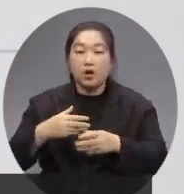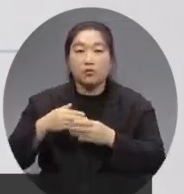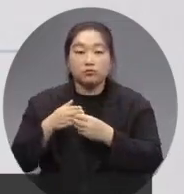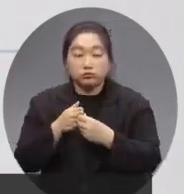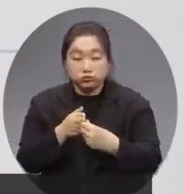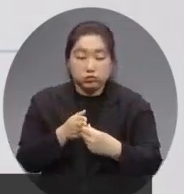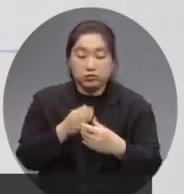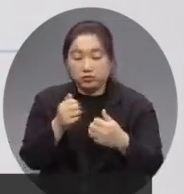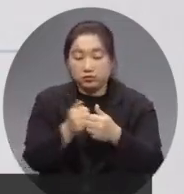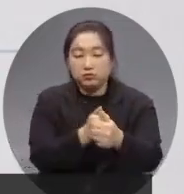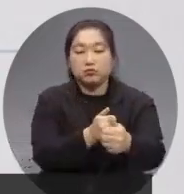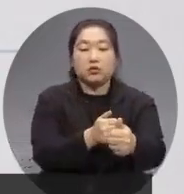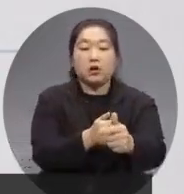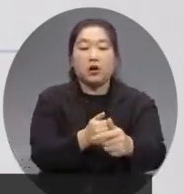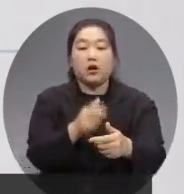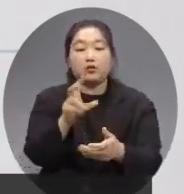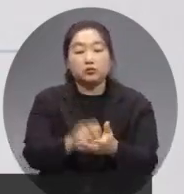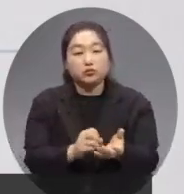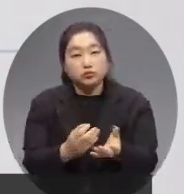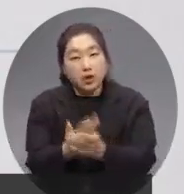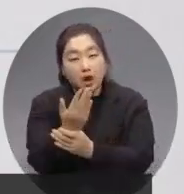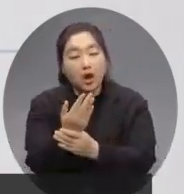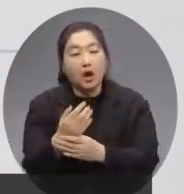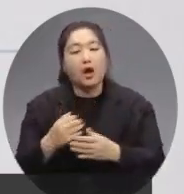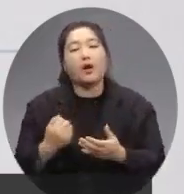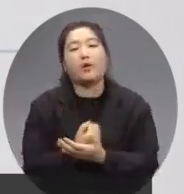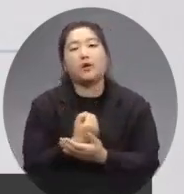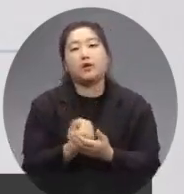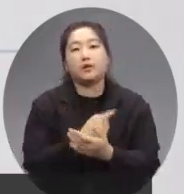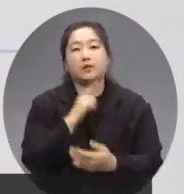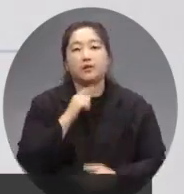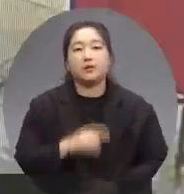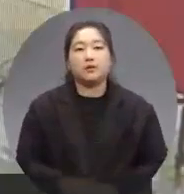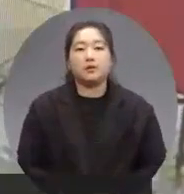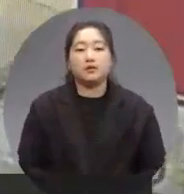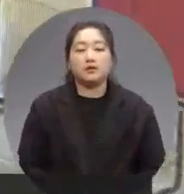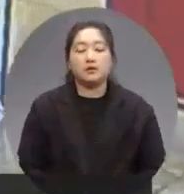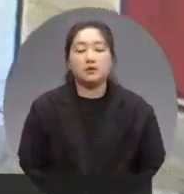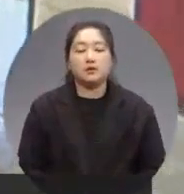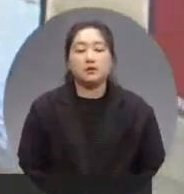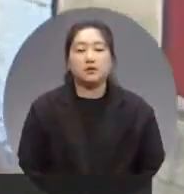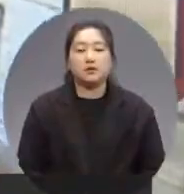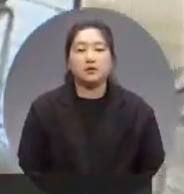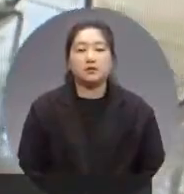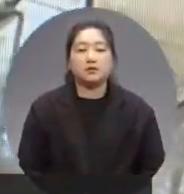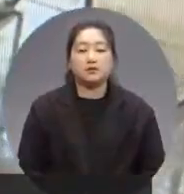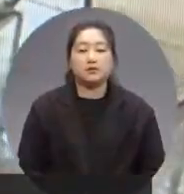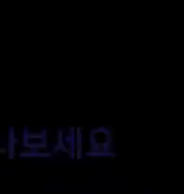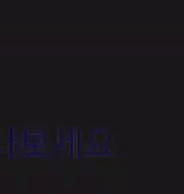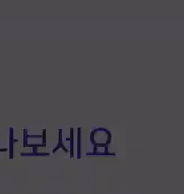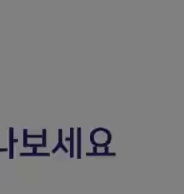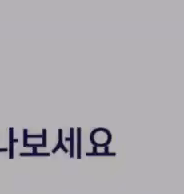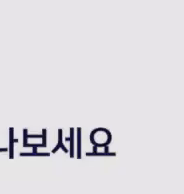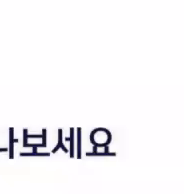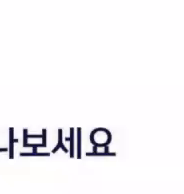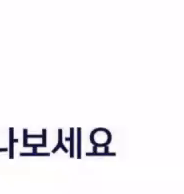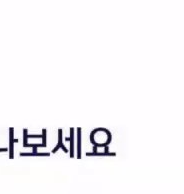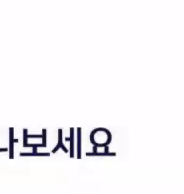안내하는 대로 가서 식사를 했는데 논란이 돼 아쉬운 부분이 있다고 밝혔습니다 MBC 뉴스 김대호입니다